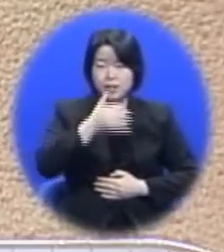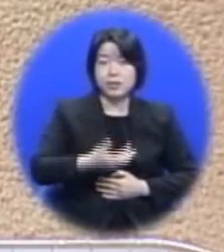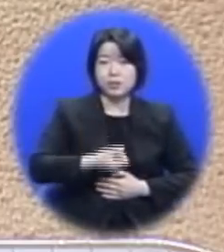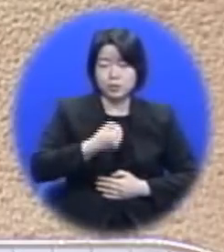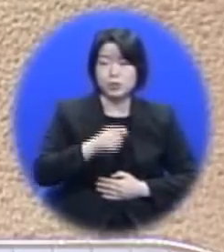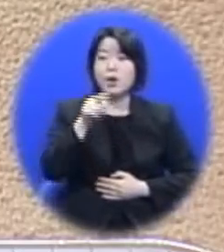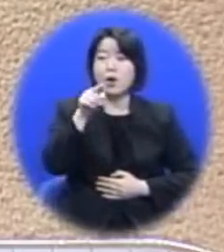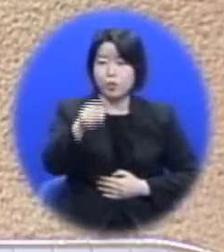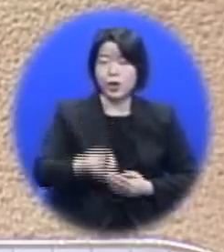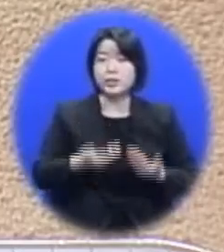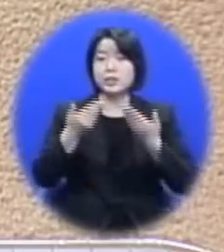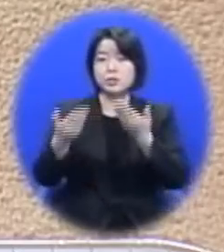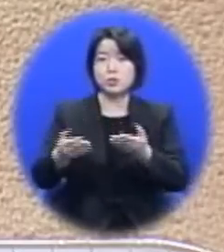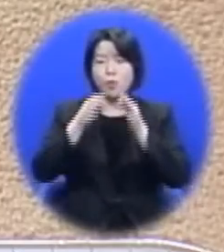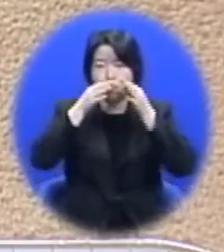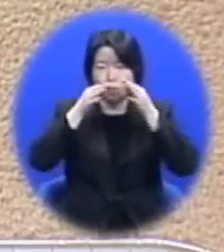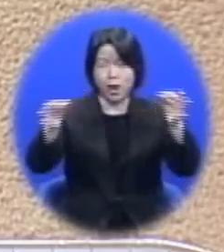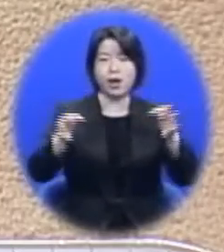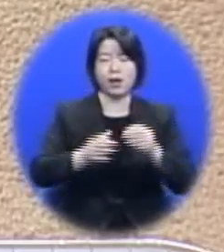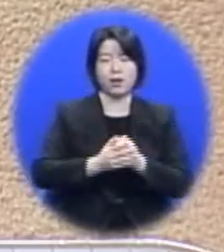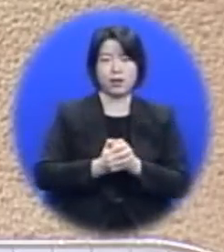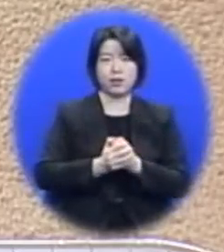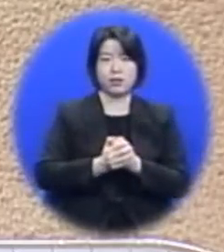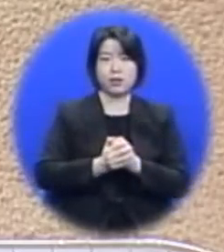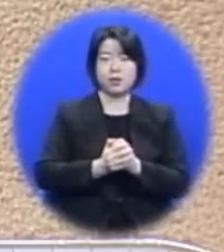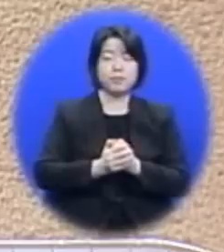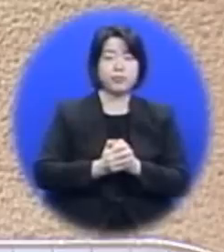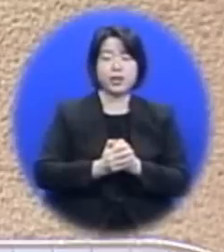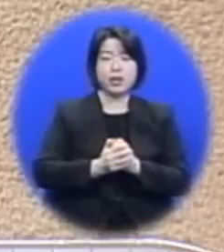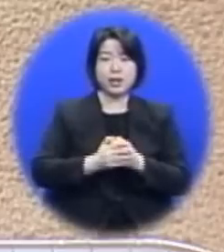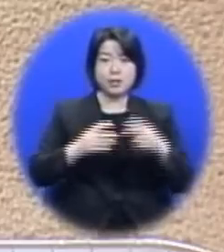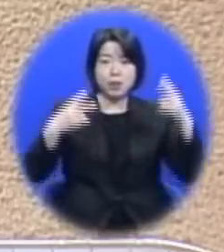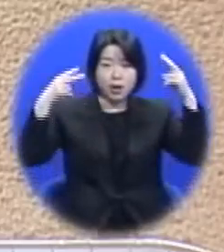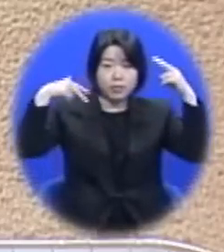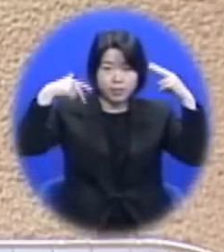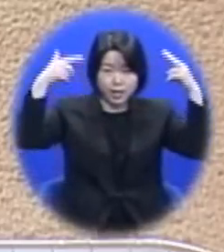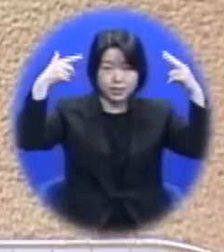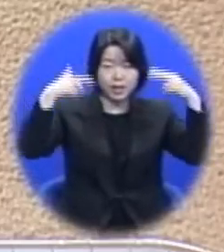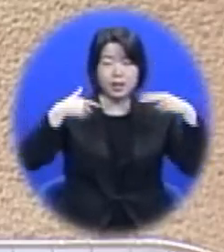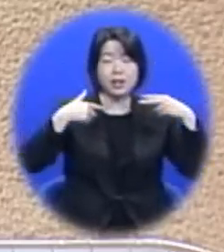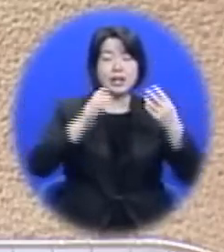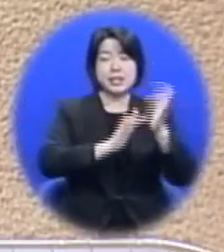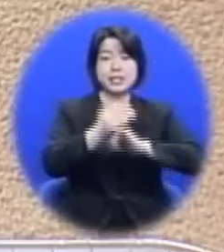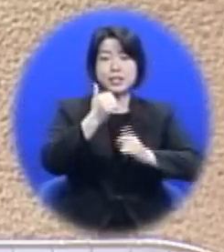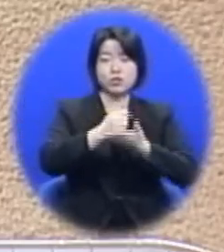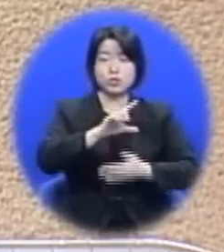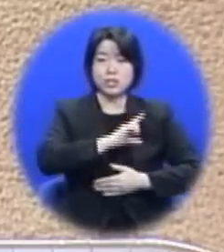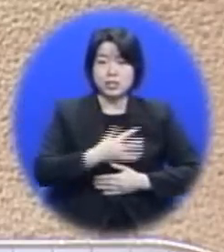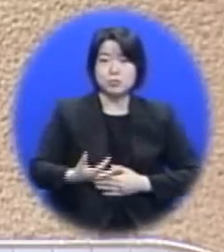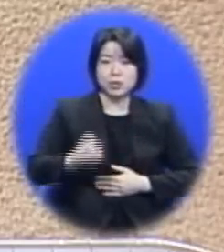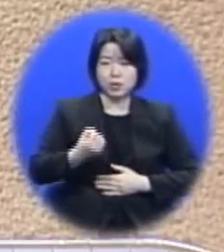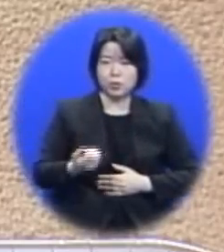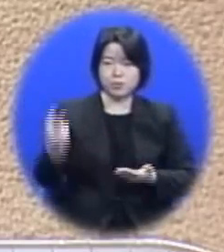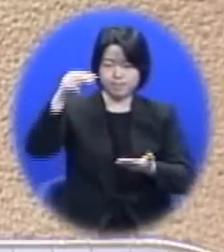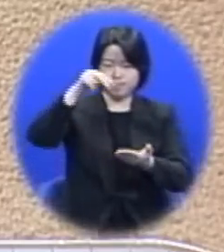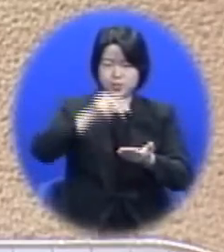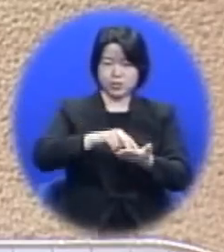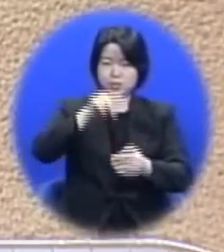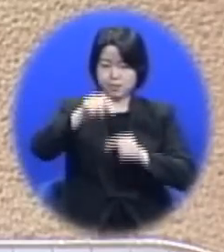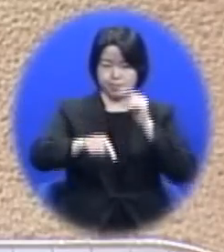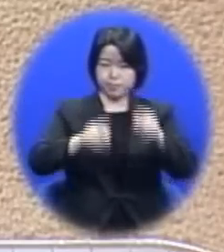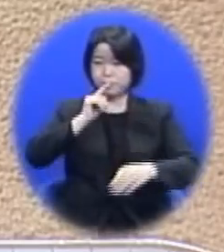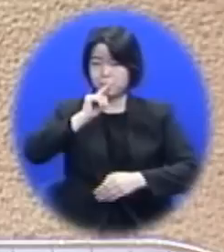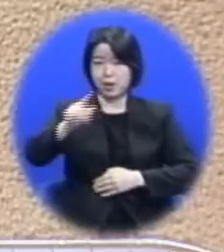주노니. 그는 외쳤어요. 나사렛 예수의 이름으로 일어나 걸으라.